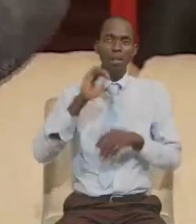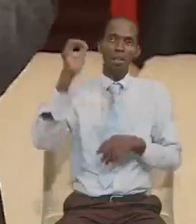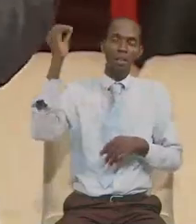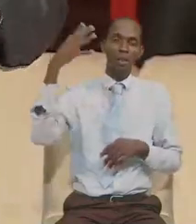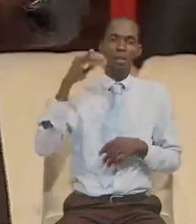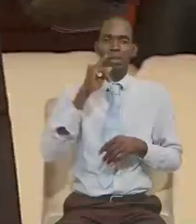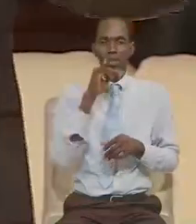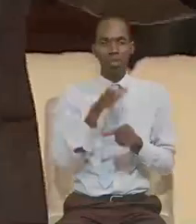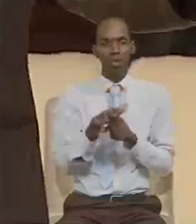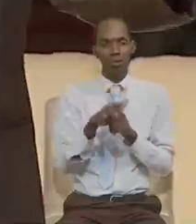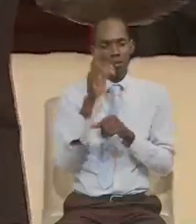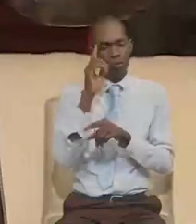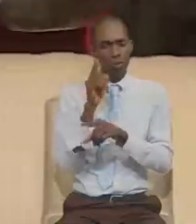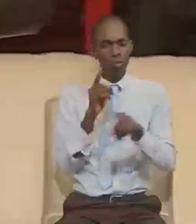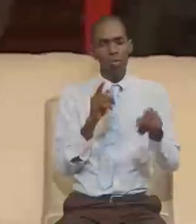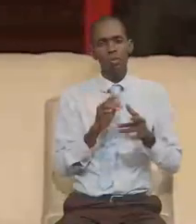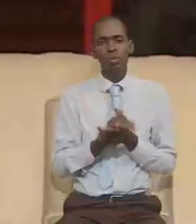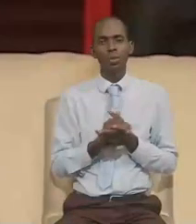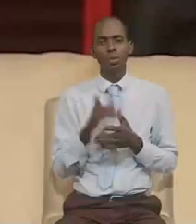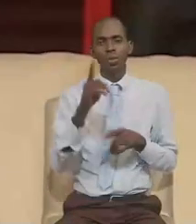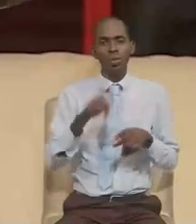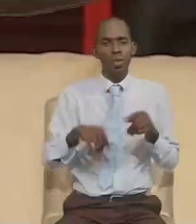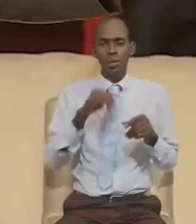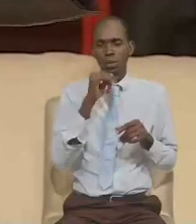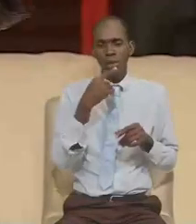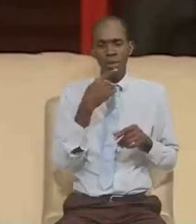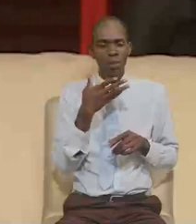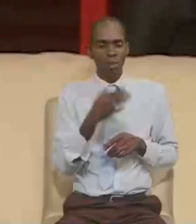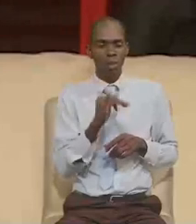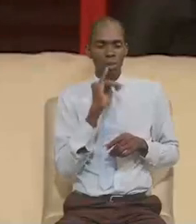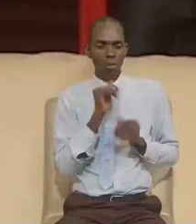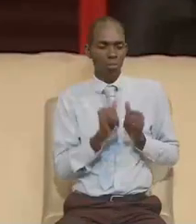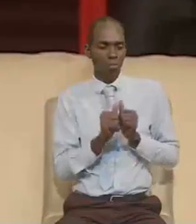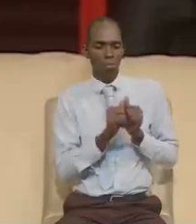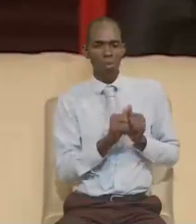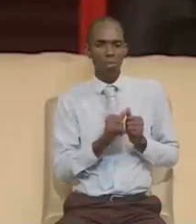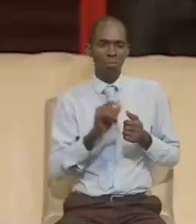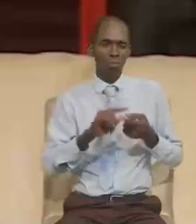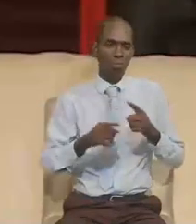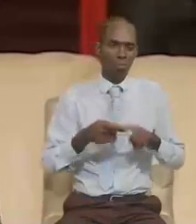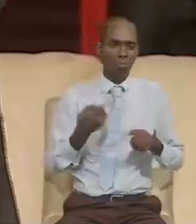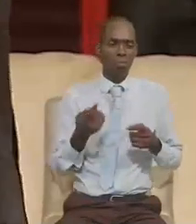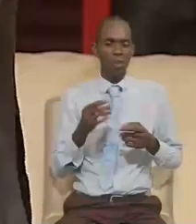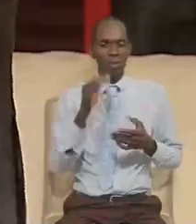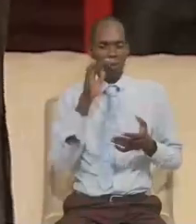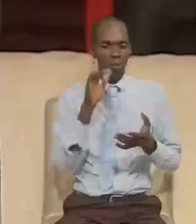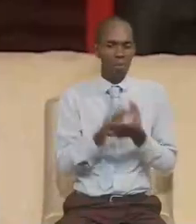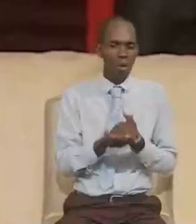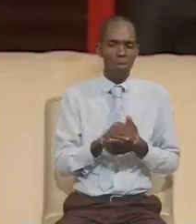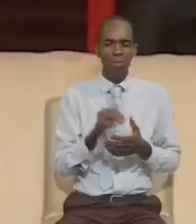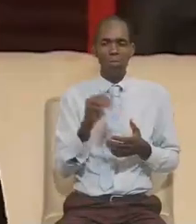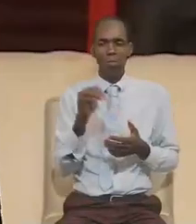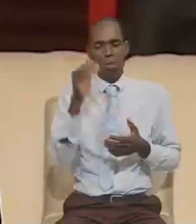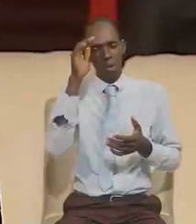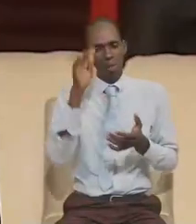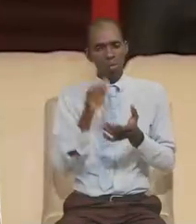Tu ne peux pas dire, il y a un compagnon, il y a un partenaire, il y a une femme, il y a un mari